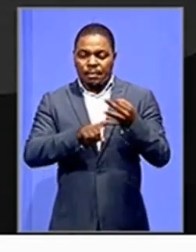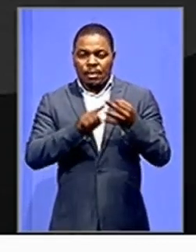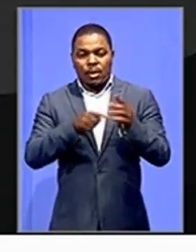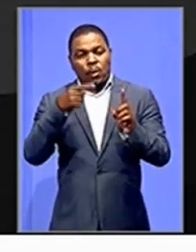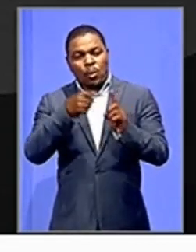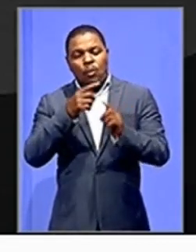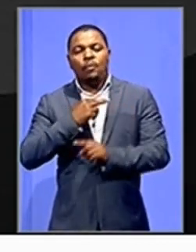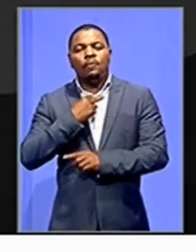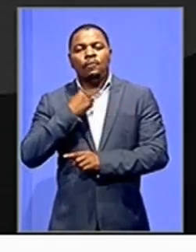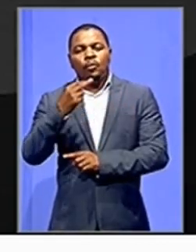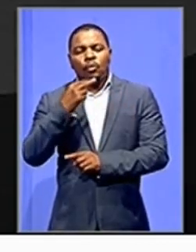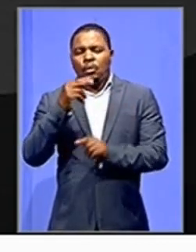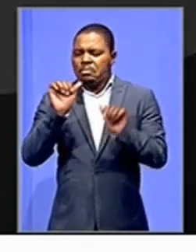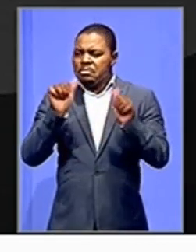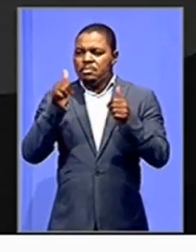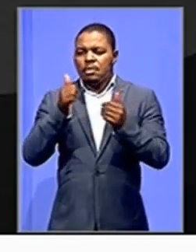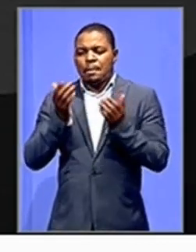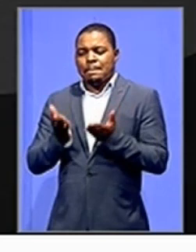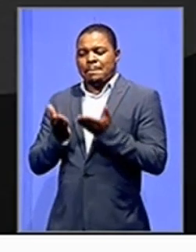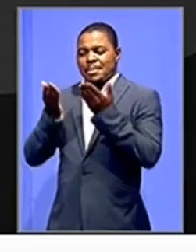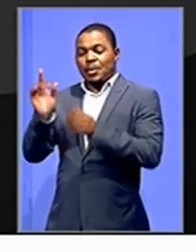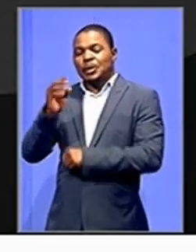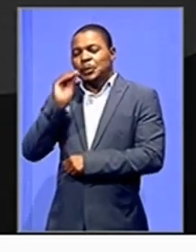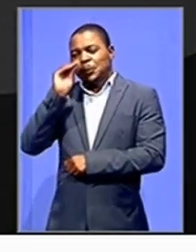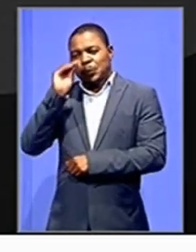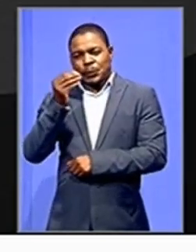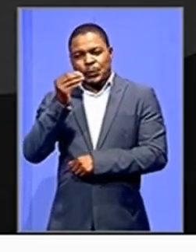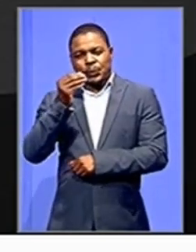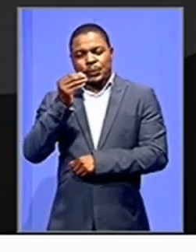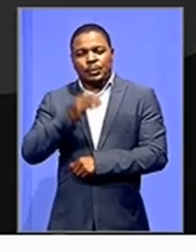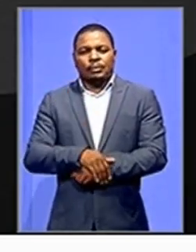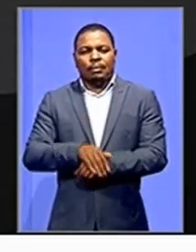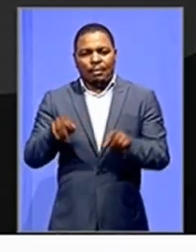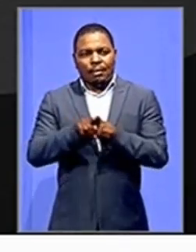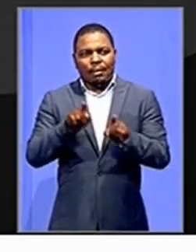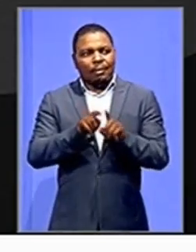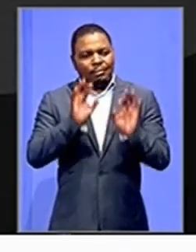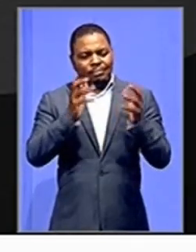file lentswe la go kgona go bega ditaba jale ka di begiwa.